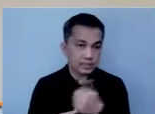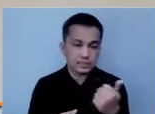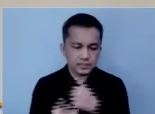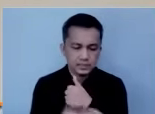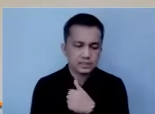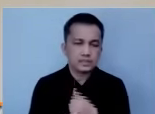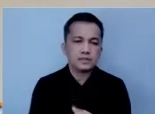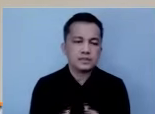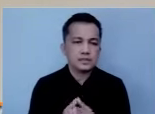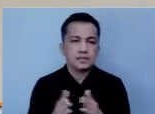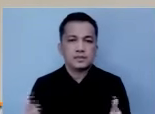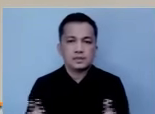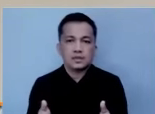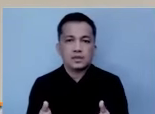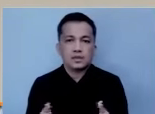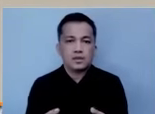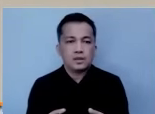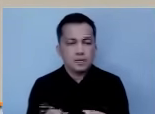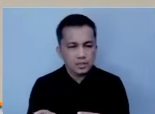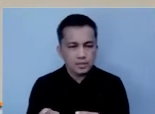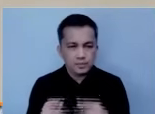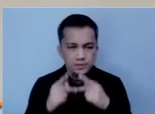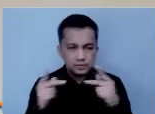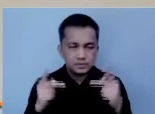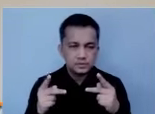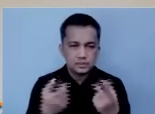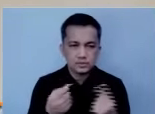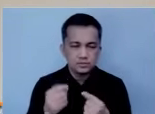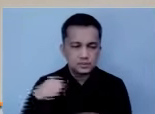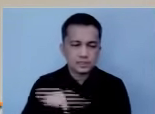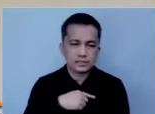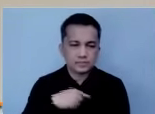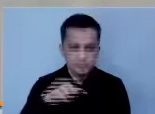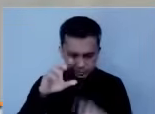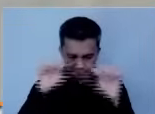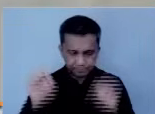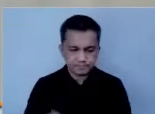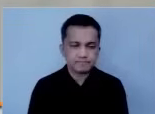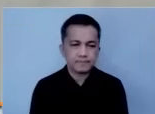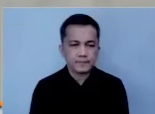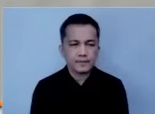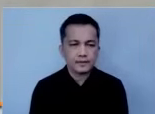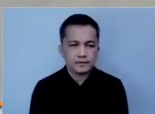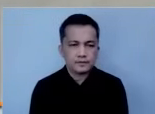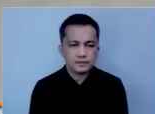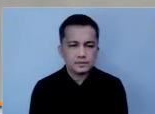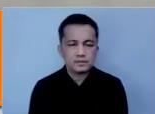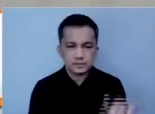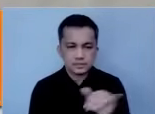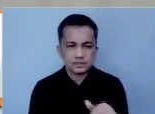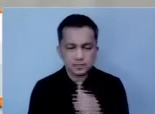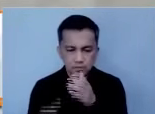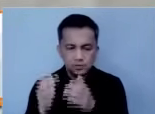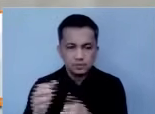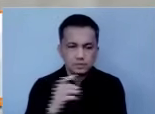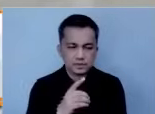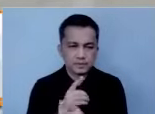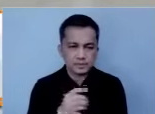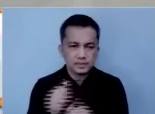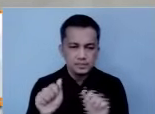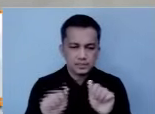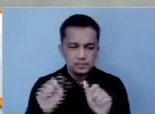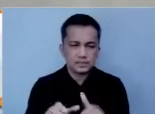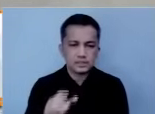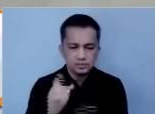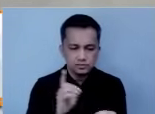napakalaking pronouncement itong ginawa ng ating presidente. Ganito rin ang komento ng defense analyst na si Dr. Renato